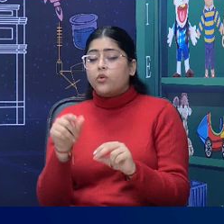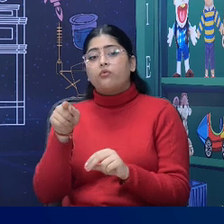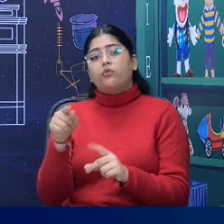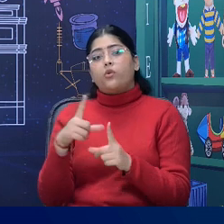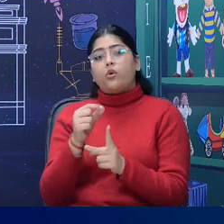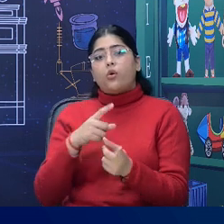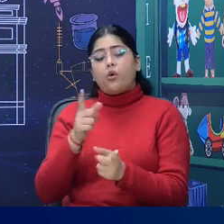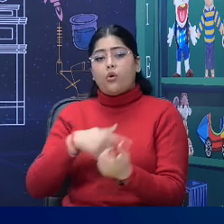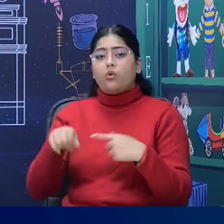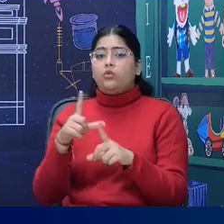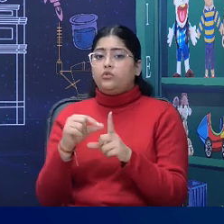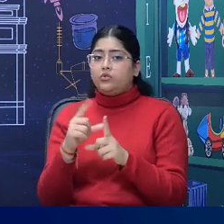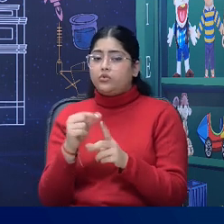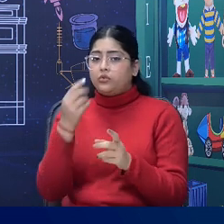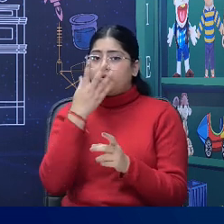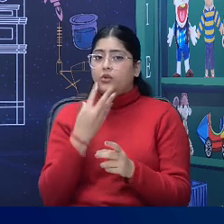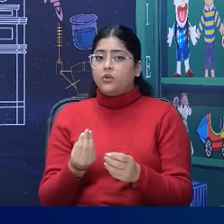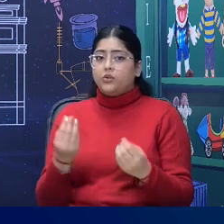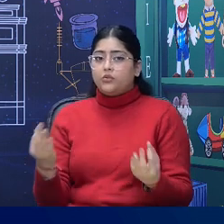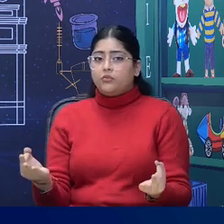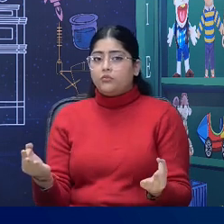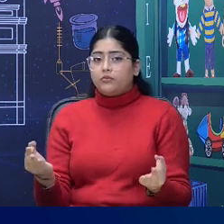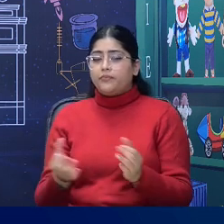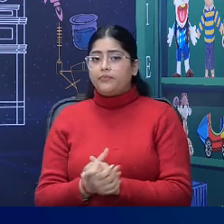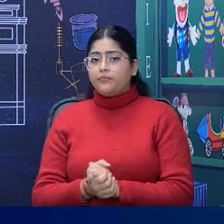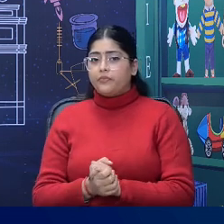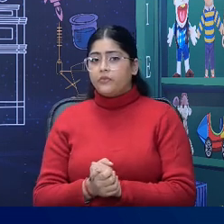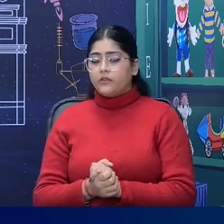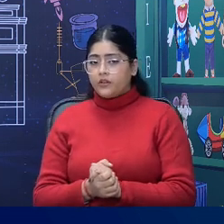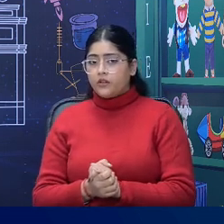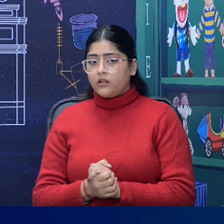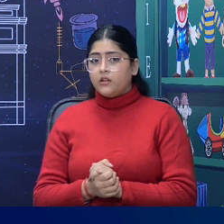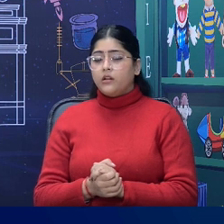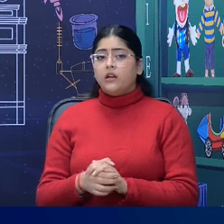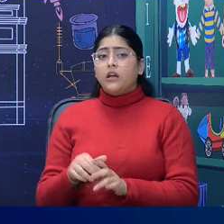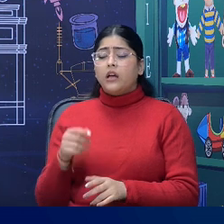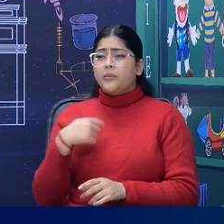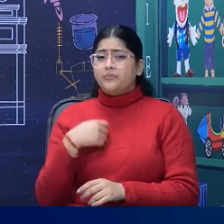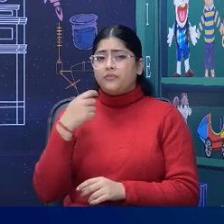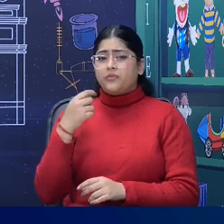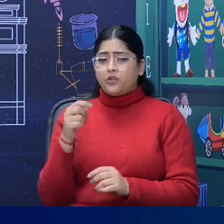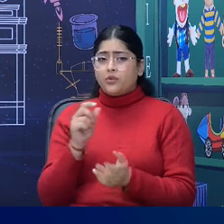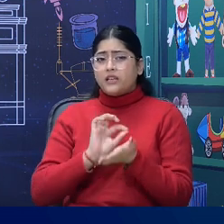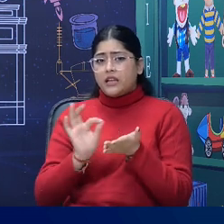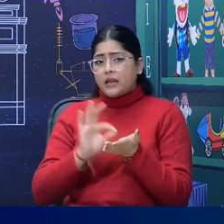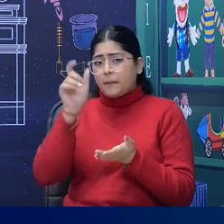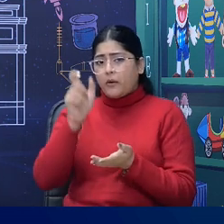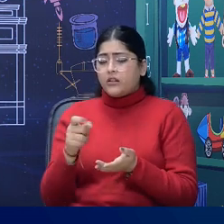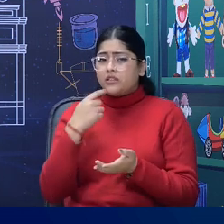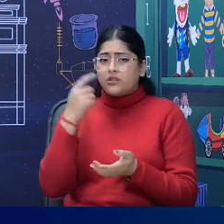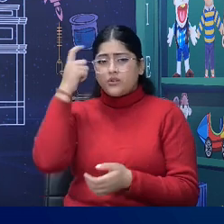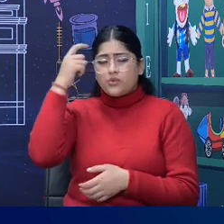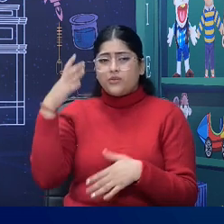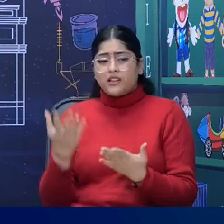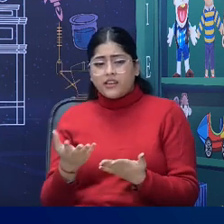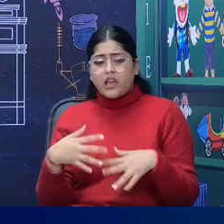एक शॉकिंग चीज थी कि ये जो टॉर्च बेचने वाला एकदम से साधू कैसे बन गया या ऐसे भगवान की बातें करने लग गया